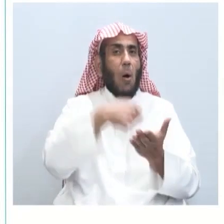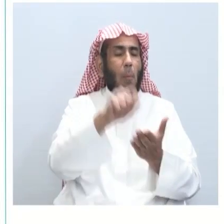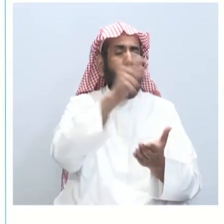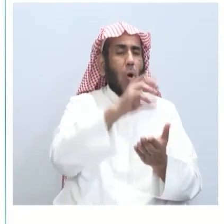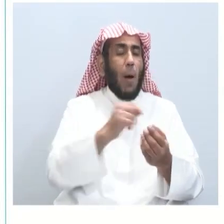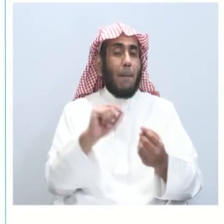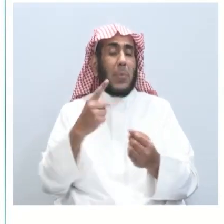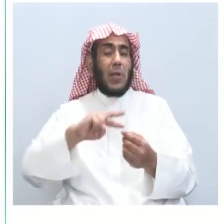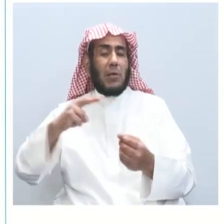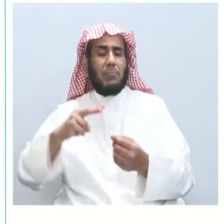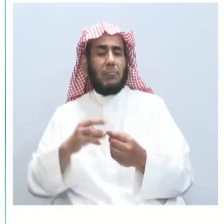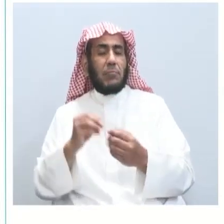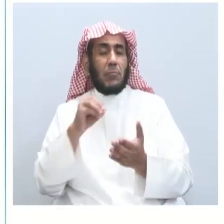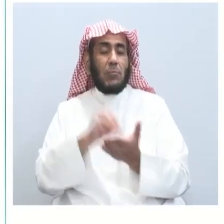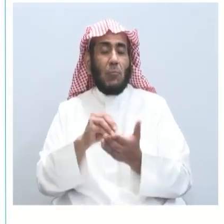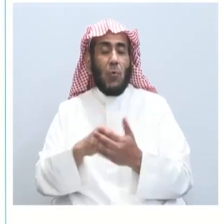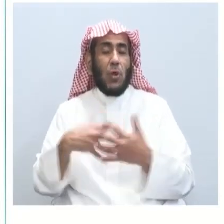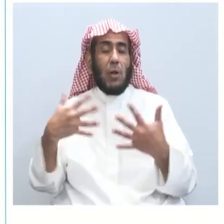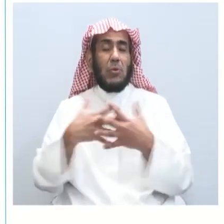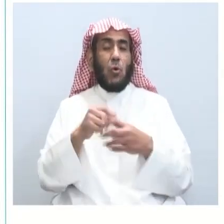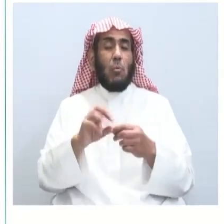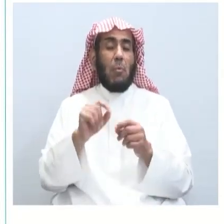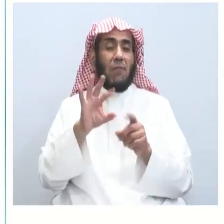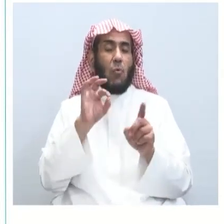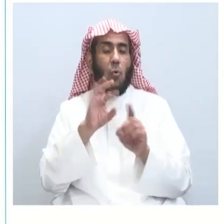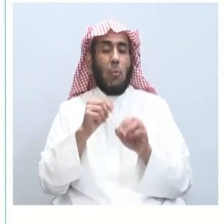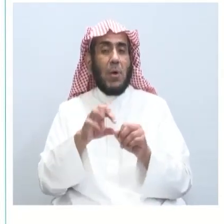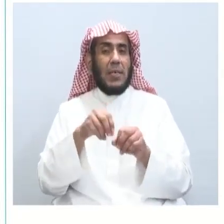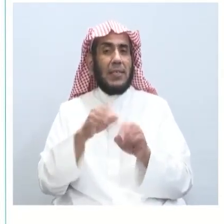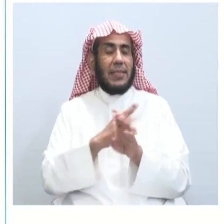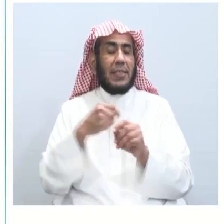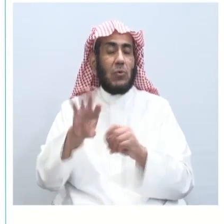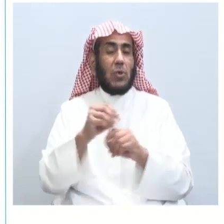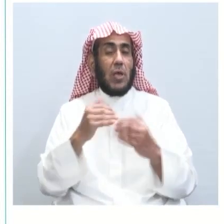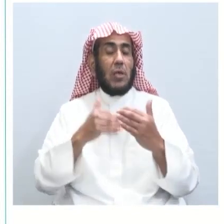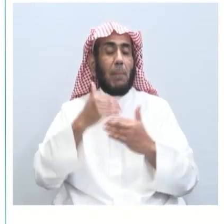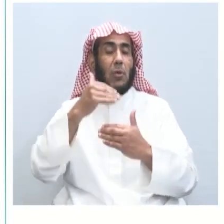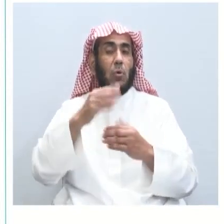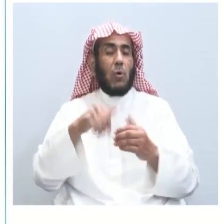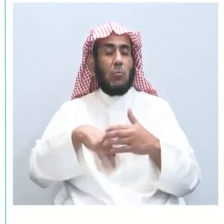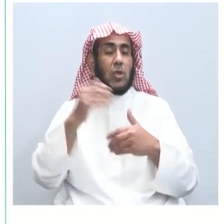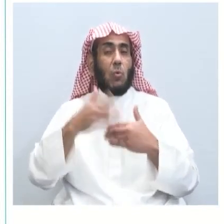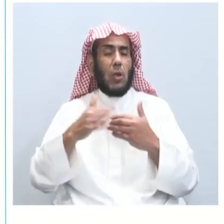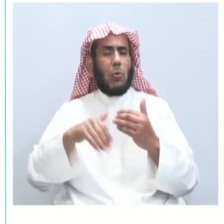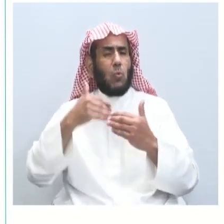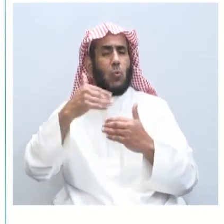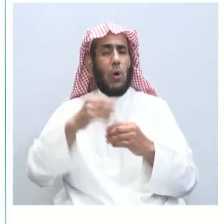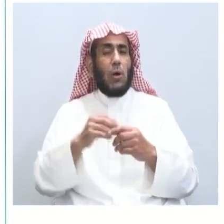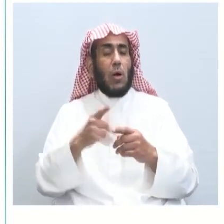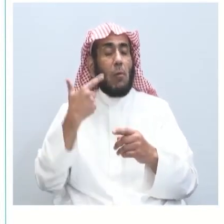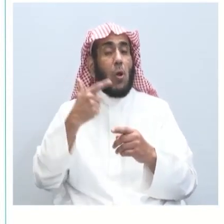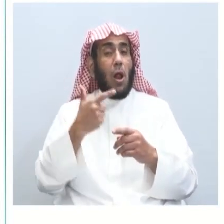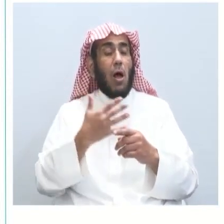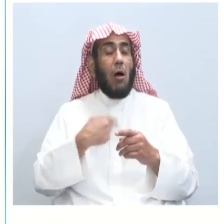الاخرين من خلال وضع المزيج او المفهوم التسويقي اي تهتم بتطوير منتجاتها وخدماتها بناء على